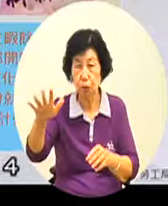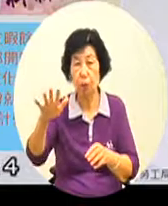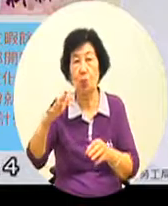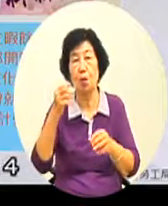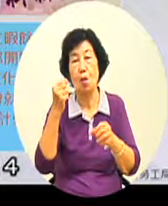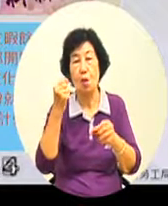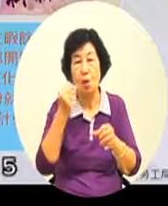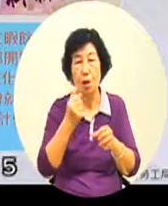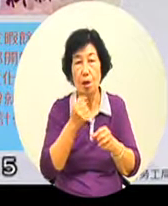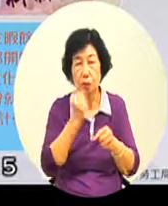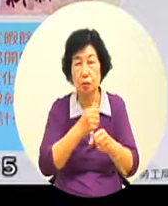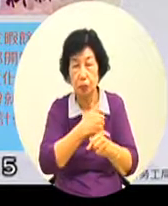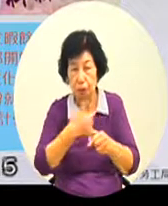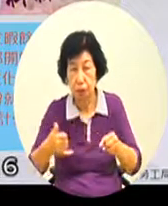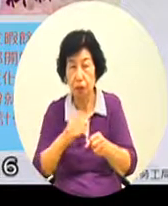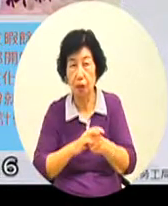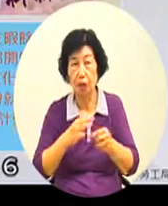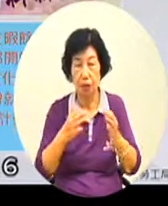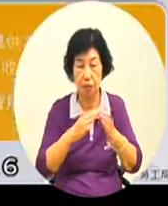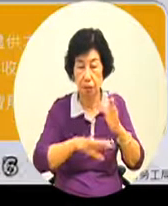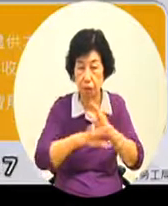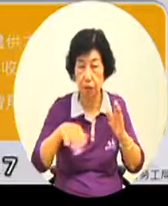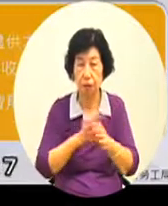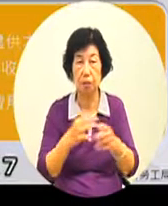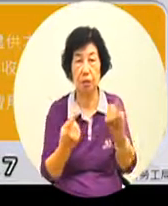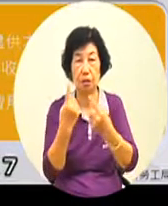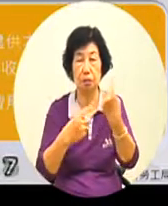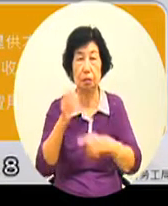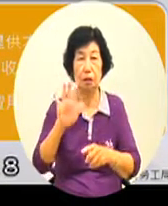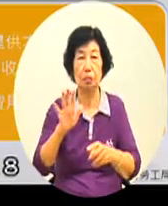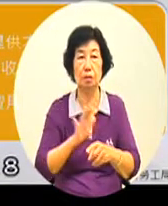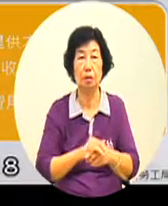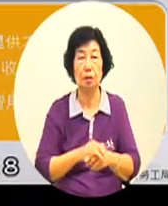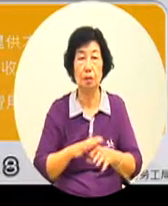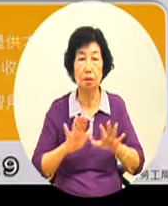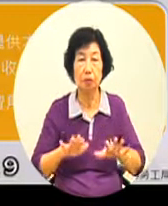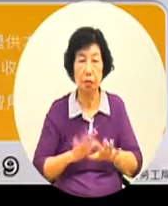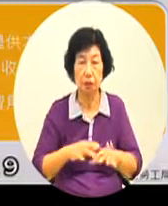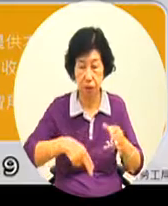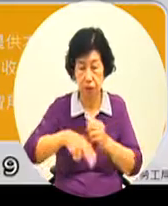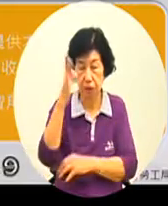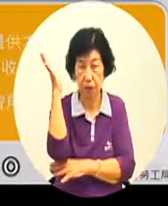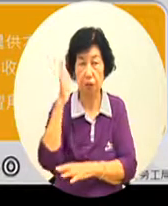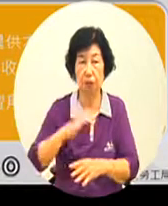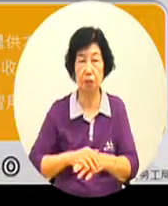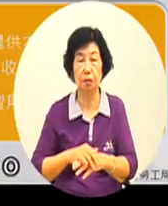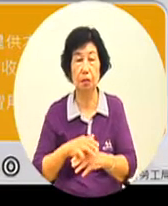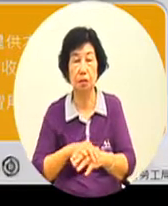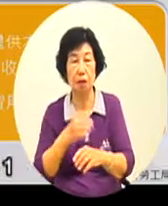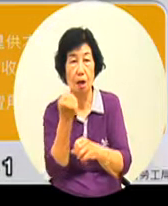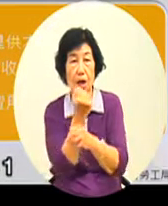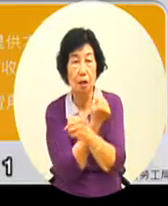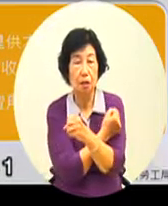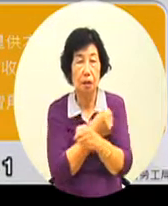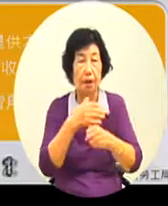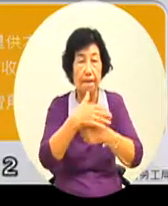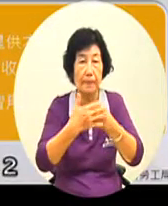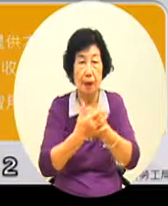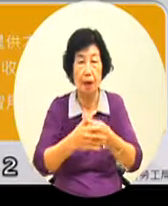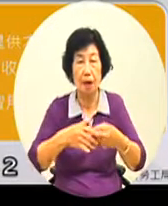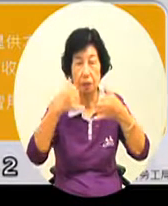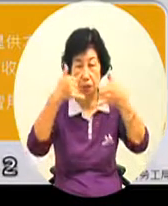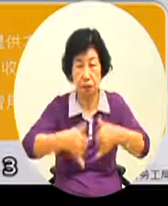眷属参加。那我们也积极的向行政院争取，以劳健保应纳入应缴纳